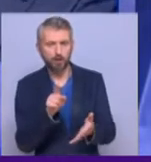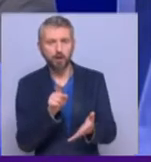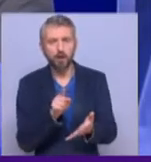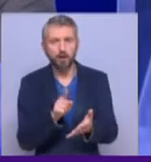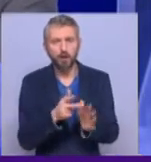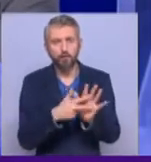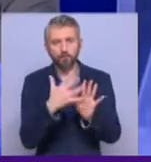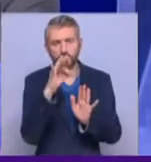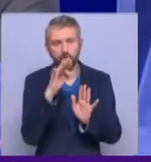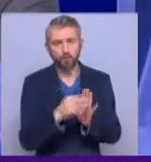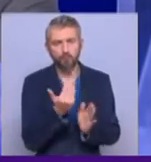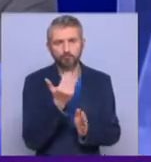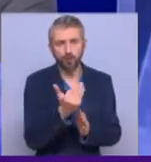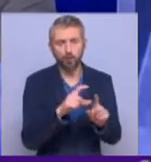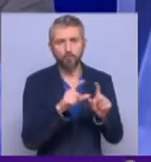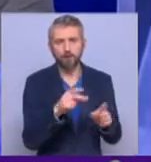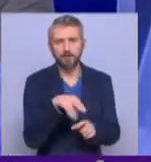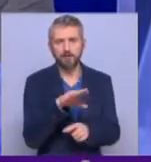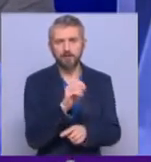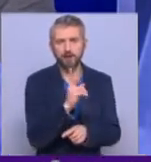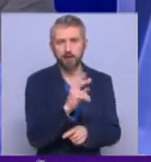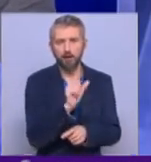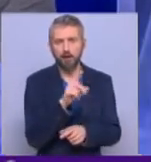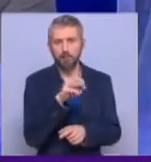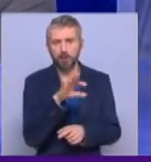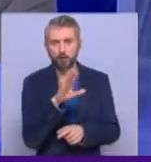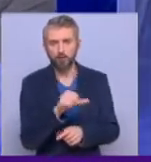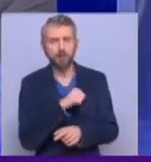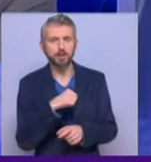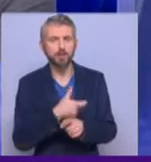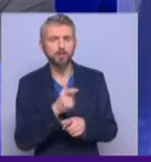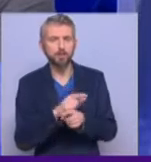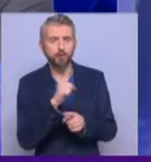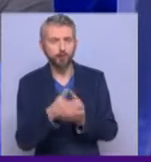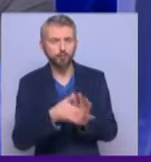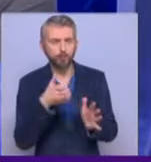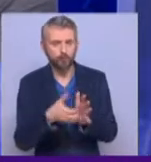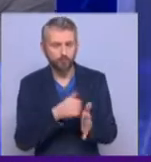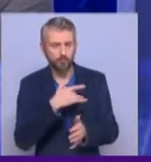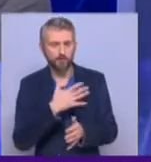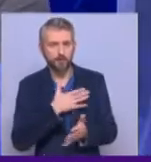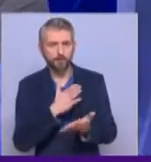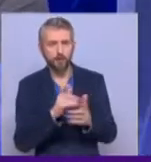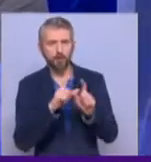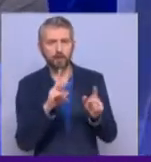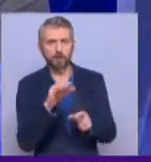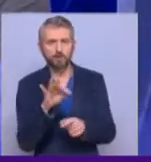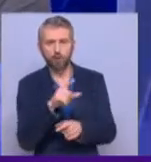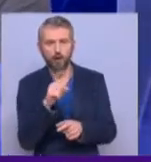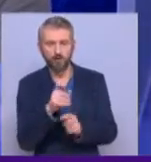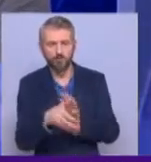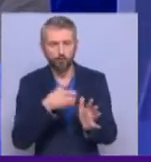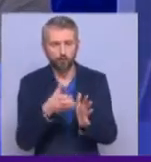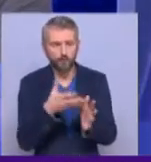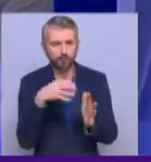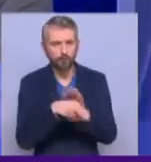вугілля належить компанії ДТЕК Рената Ахметова. Якщо говорити про газ, найбільшим газовидобувником компанії приватним є компанія «Нафтогазодобування», вона також